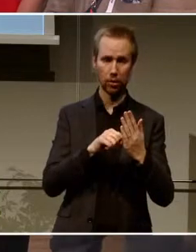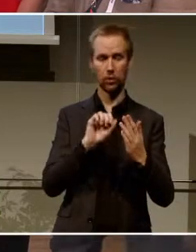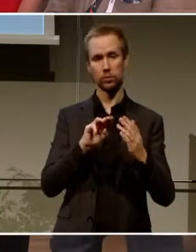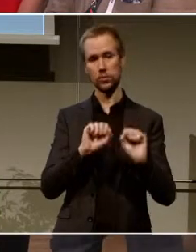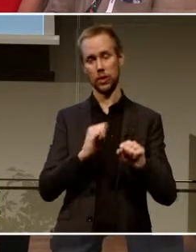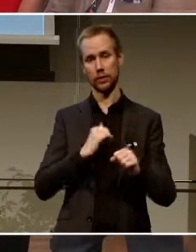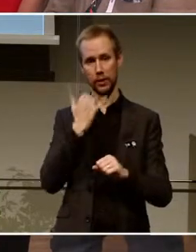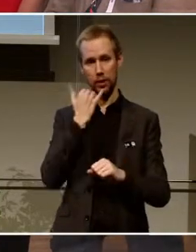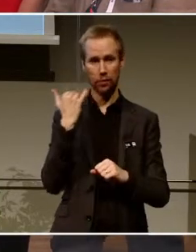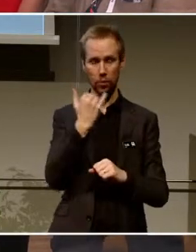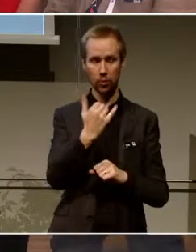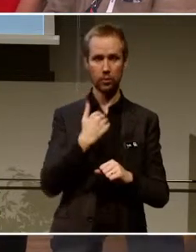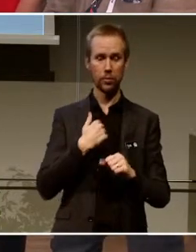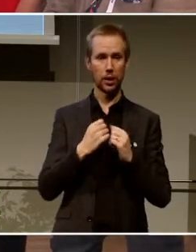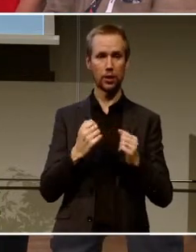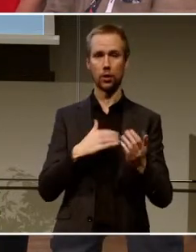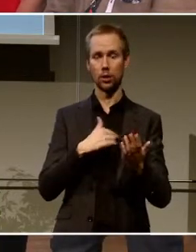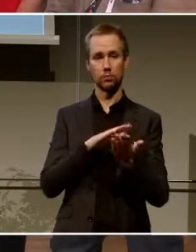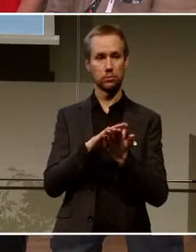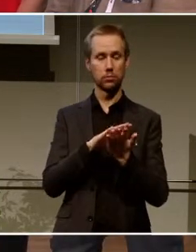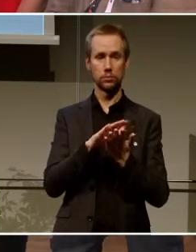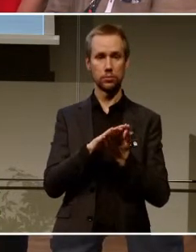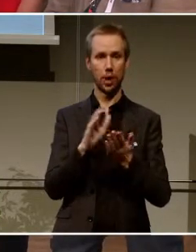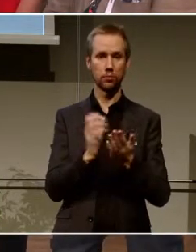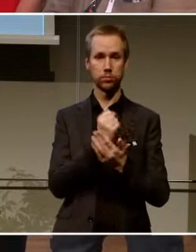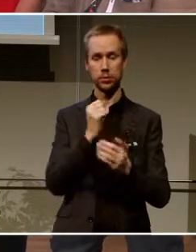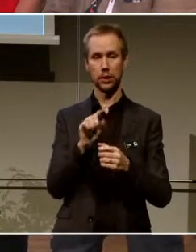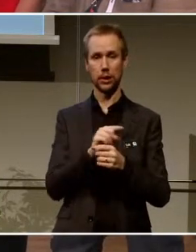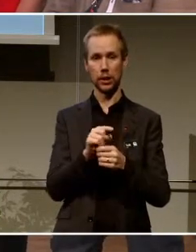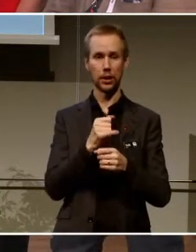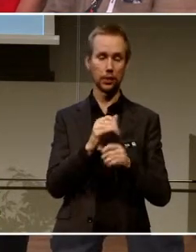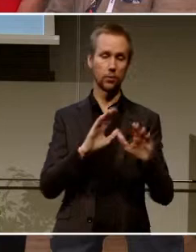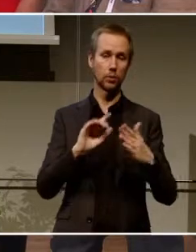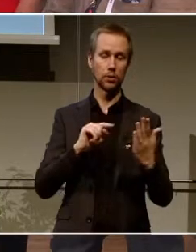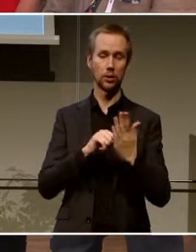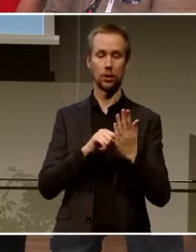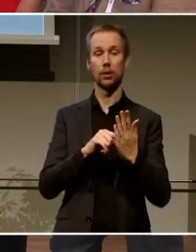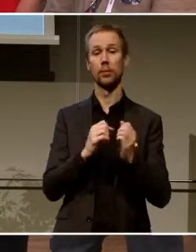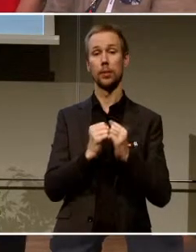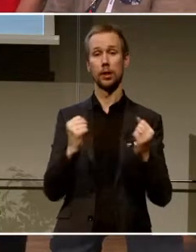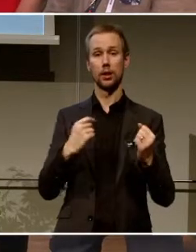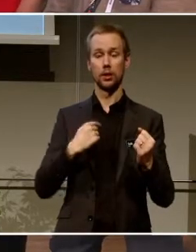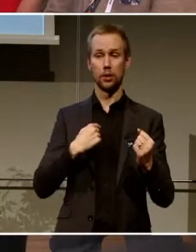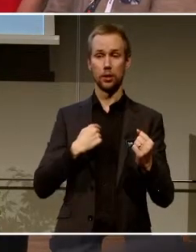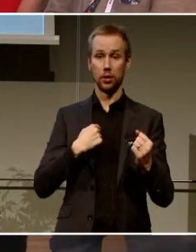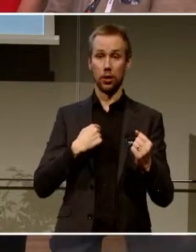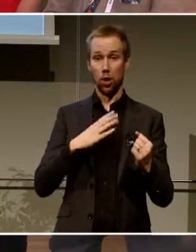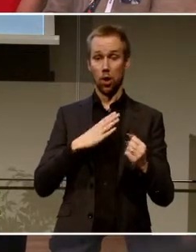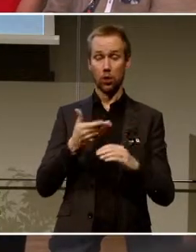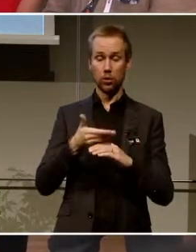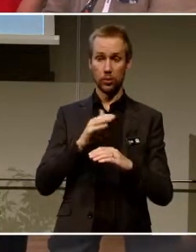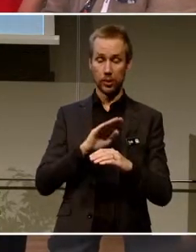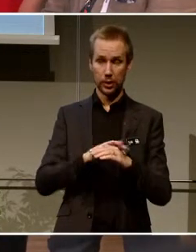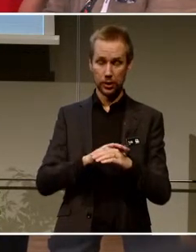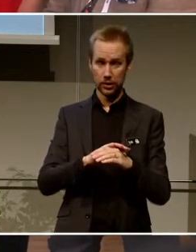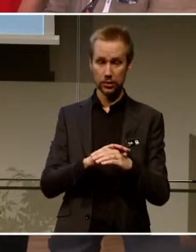medium. Men jag har inte lyckats sen flytta dit en endast en gång få en tid på en vårdcentral. Och jag känner så här, men Jag är ju inte inkompetent och jag, nu har jag